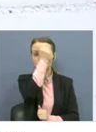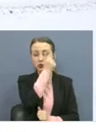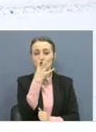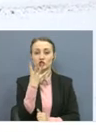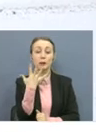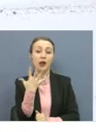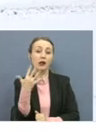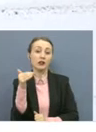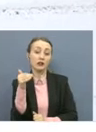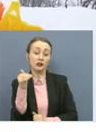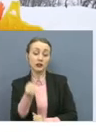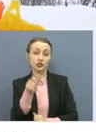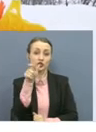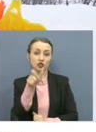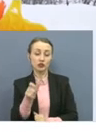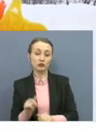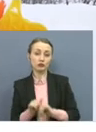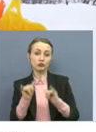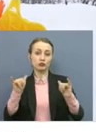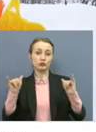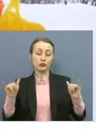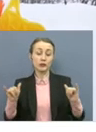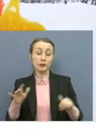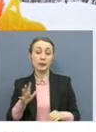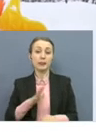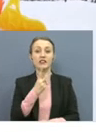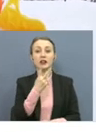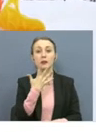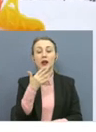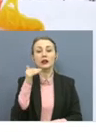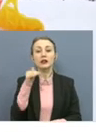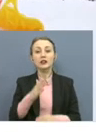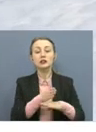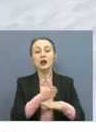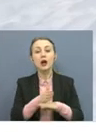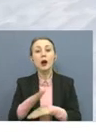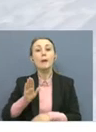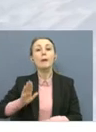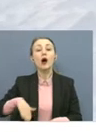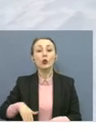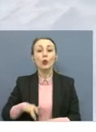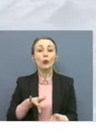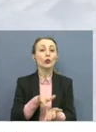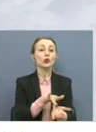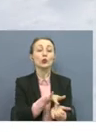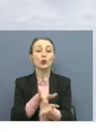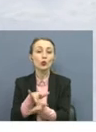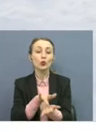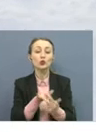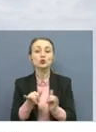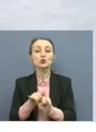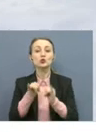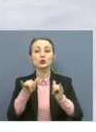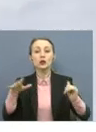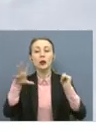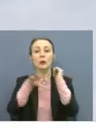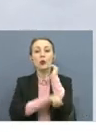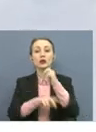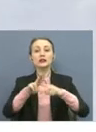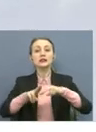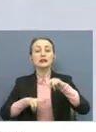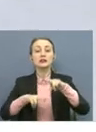мыңнан аса адам демалған. Туристер ағыны әсіресе орталыққа баратын жолға жөндеу жүргізілгеннен кейін артып отыр. Алдағы уақытта демалыс